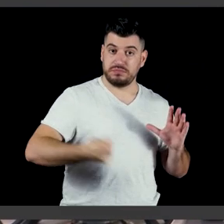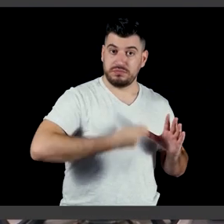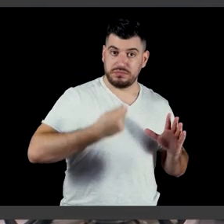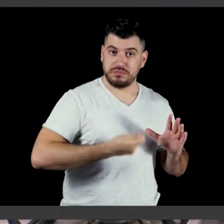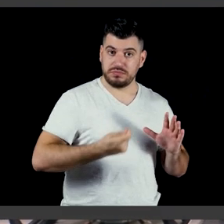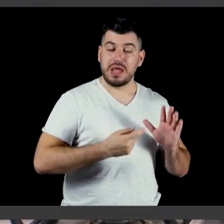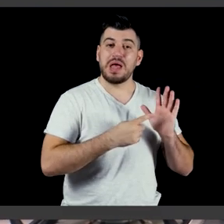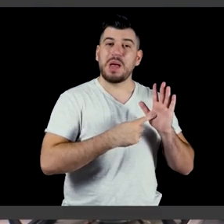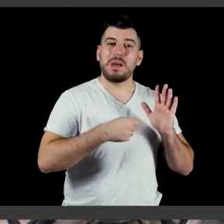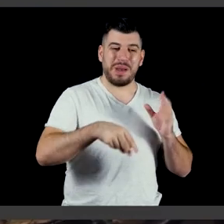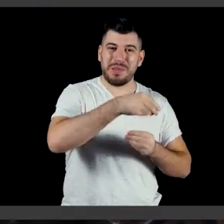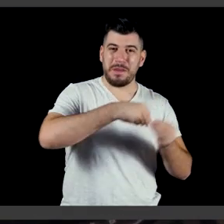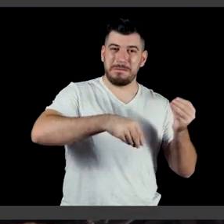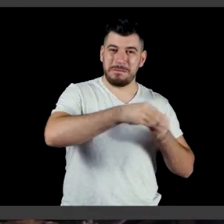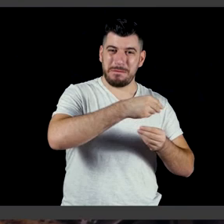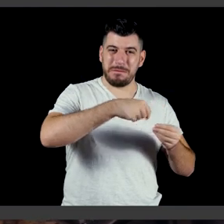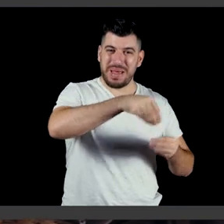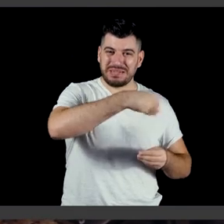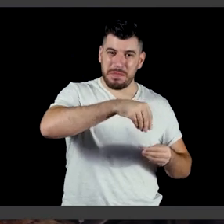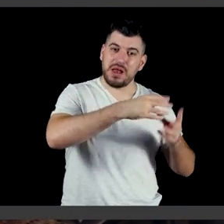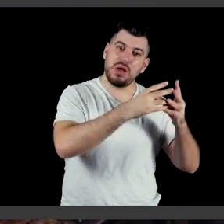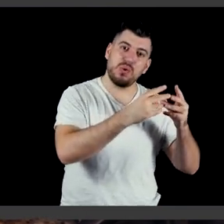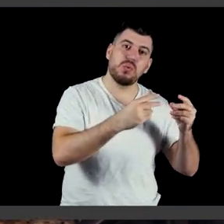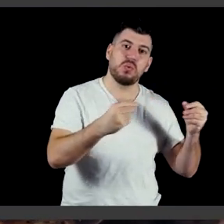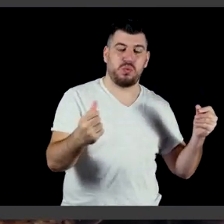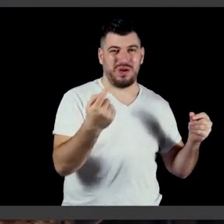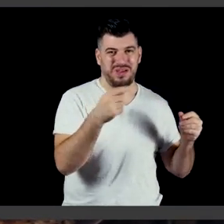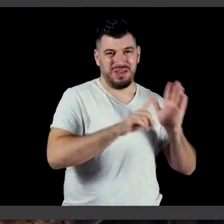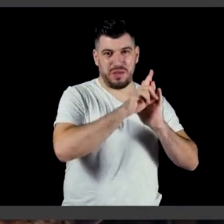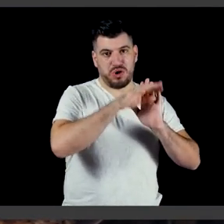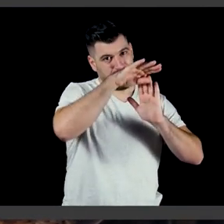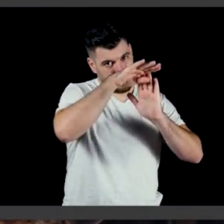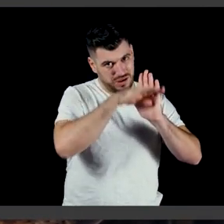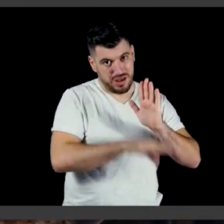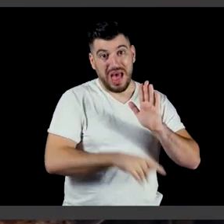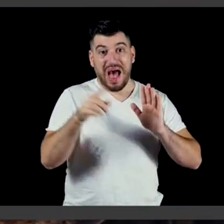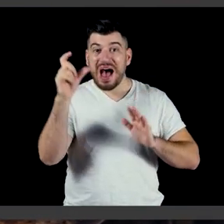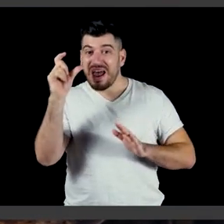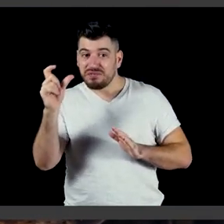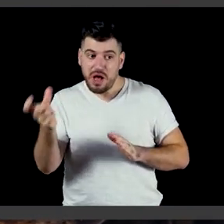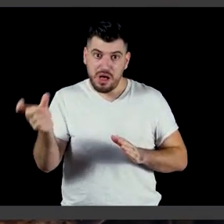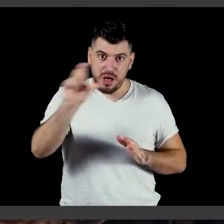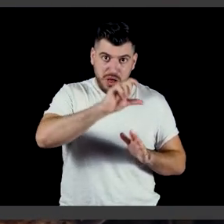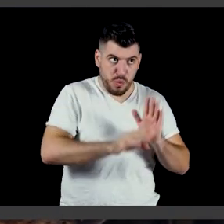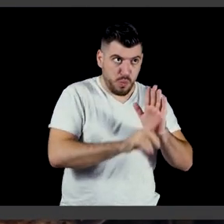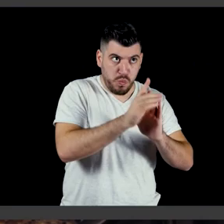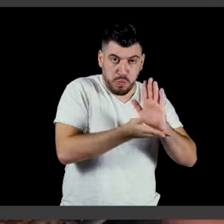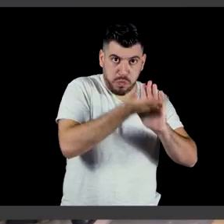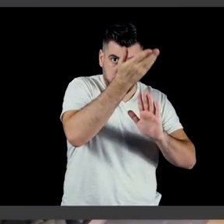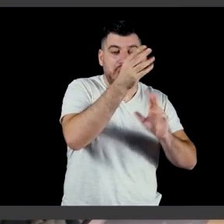Απαραίτητο να έχει κρυώσει λίγο η μπεσαμέλ, γι' αυτό το λόγο ρίχνουμε πρώτο το τυρί να πέσει λίγο θερμοκρασία, γιατί άμα ρίξουμε τα αυγά στην καυτή μπεσαμέλ, τότε θα γίνει